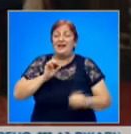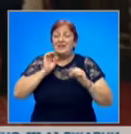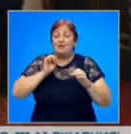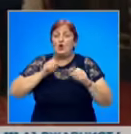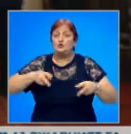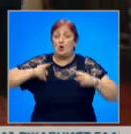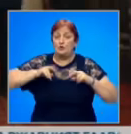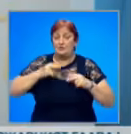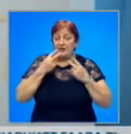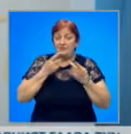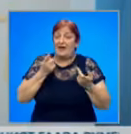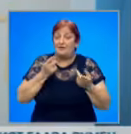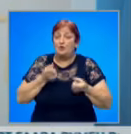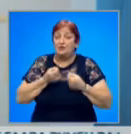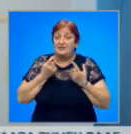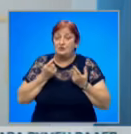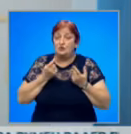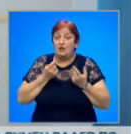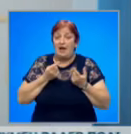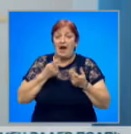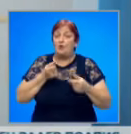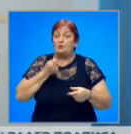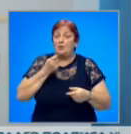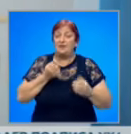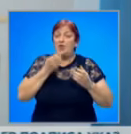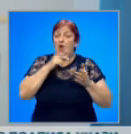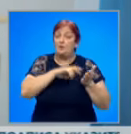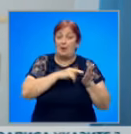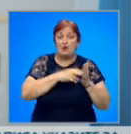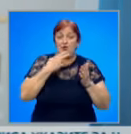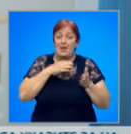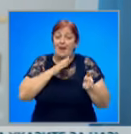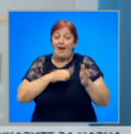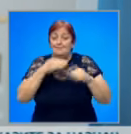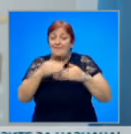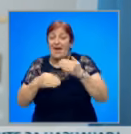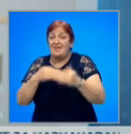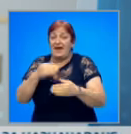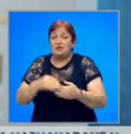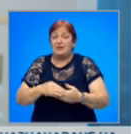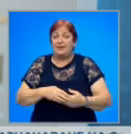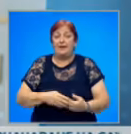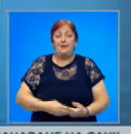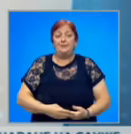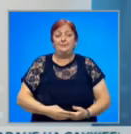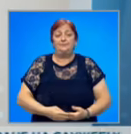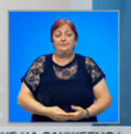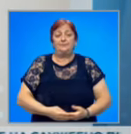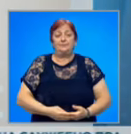отговор. Нека да видим това какво ще стане. Да, при всички случаи, ако се появи нов проект, че има пренареждане. То е повече от ясно. Ние ви виждаме в тяхно